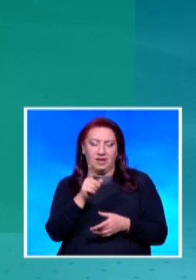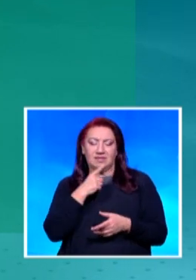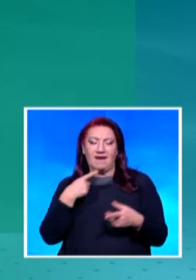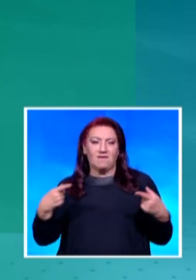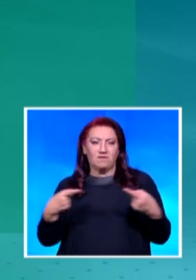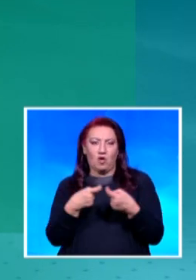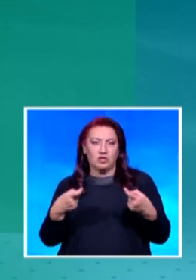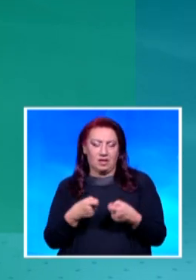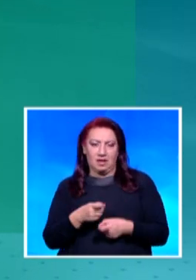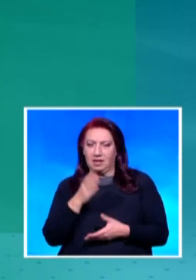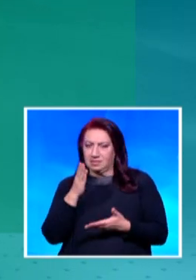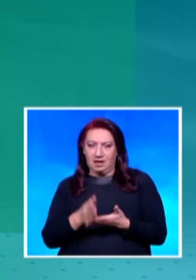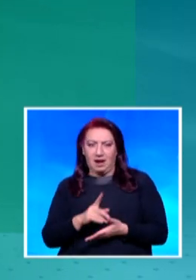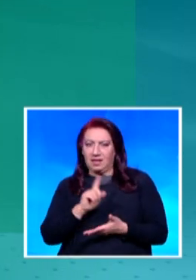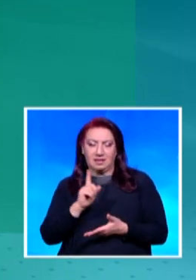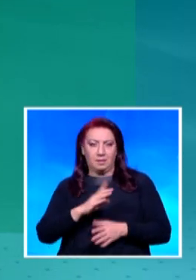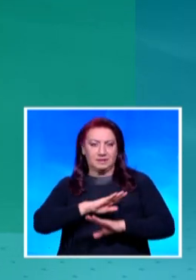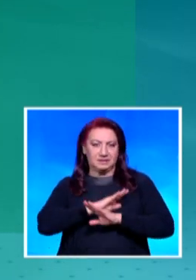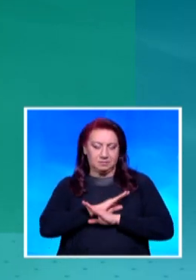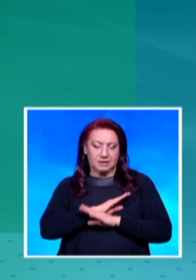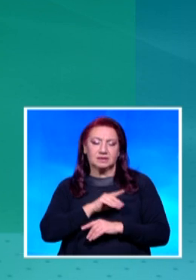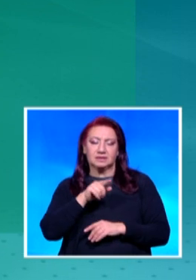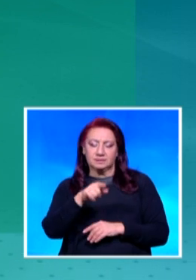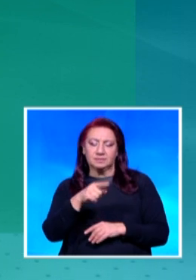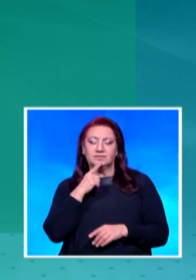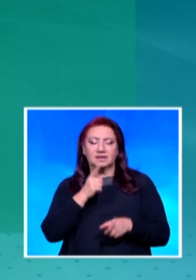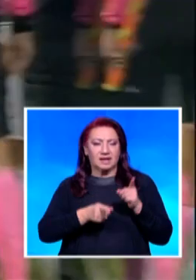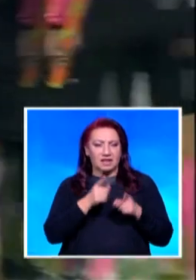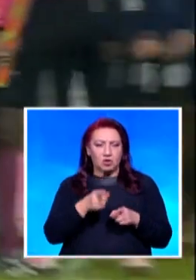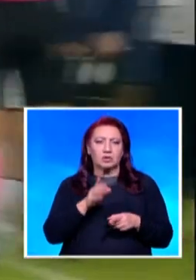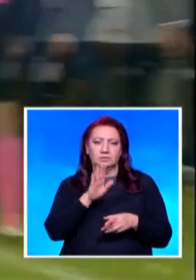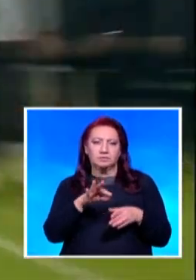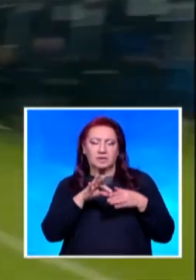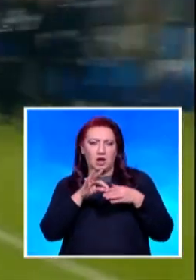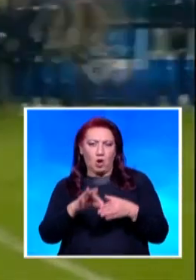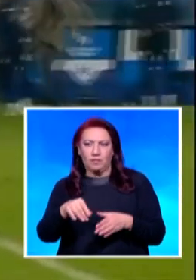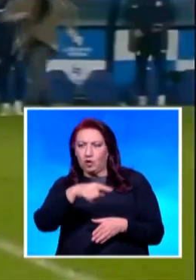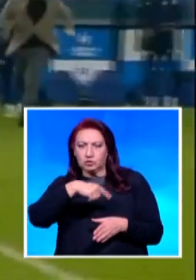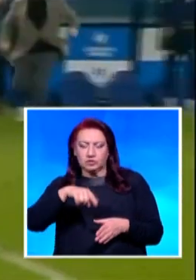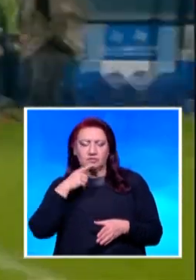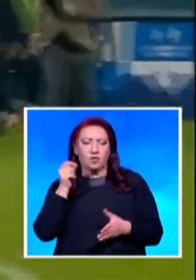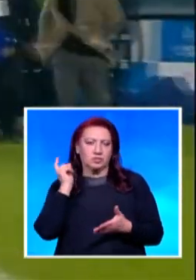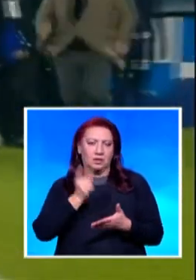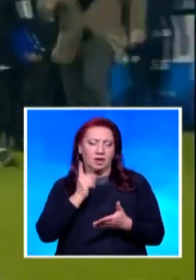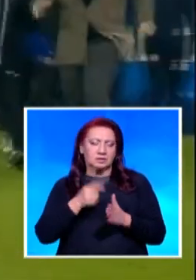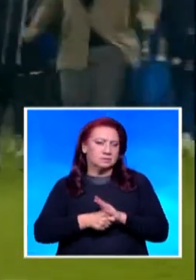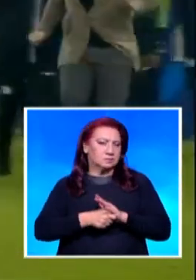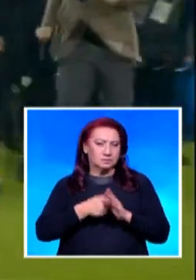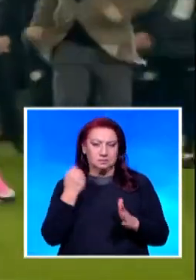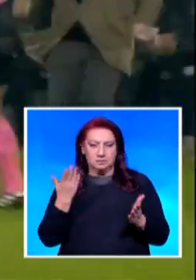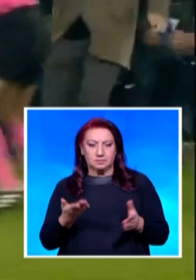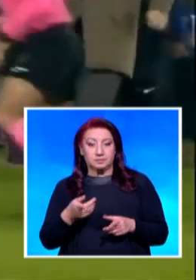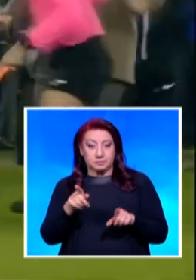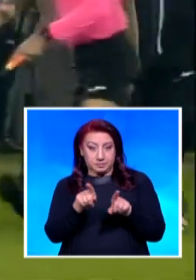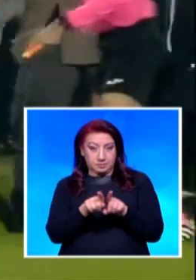края. Анкара Гюджу и ръководството му ще бъдат наказани най-строго. Миналата година същият президент получи наградата на Лигата